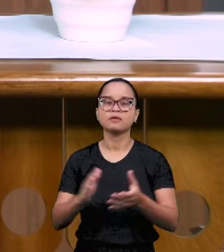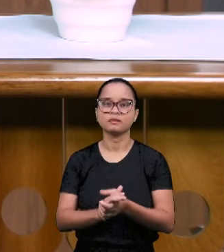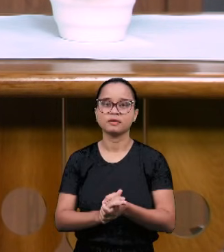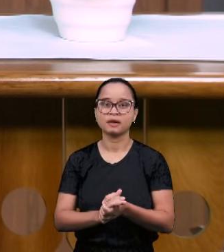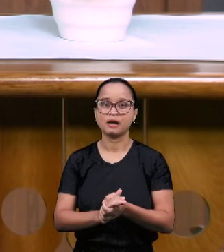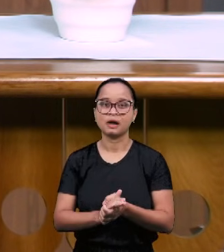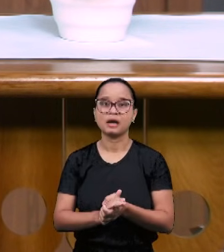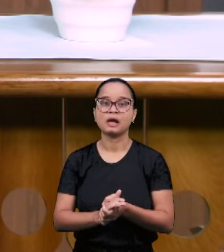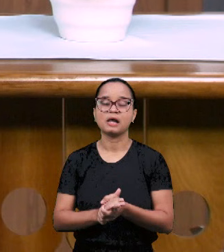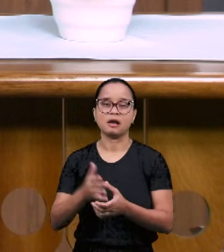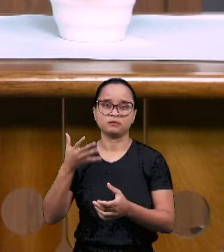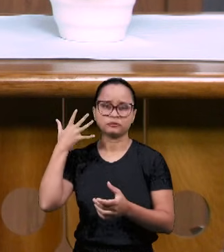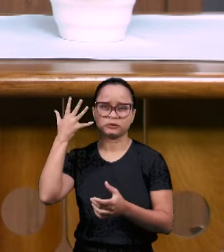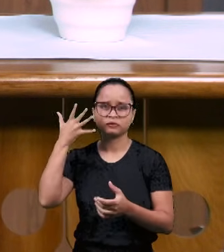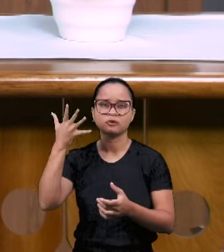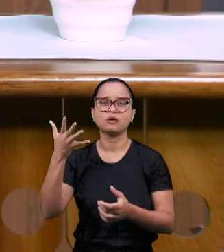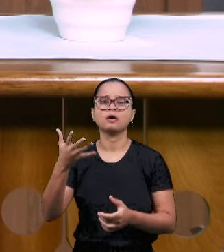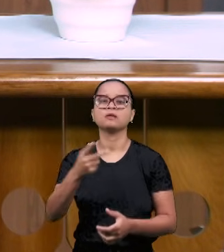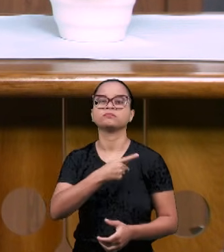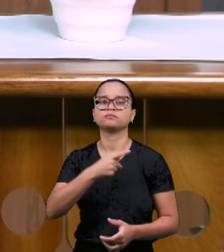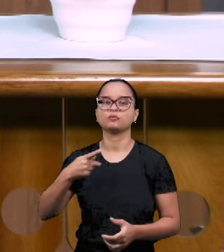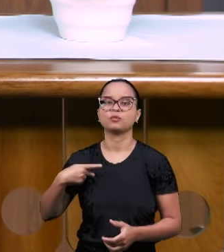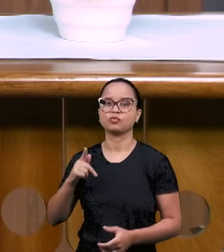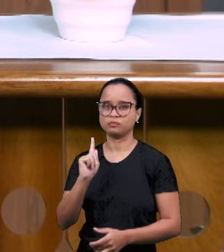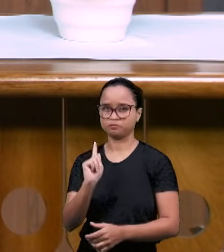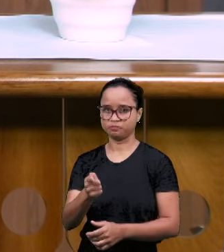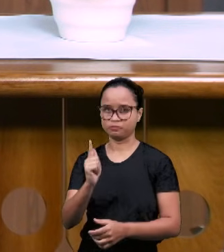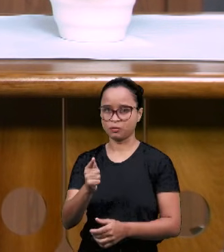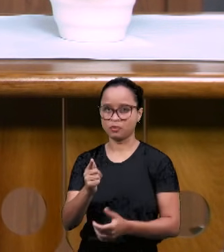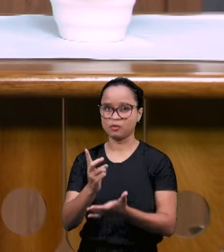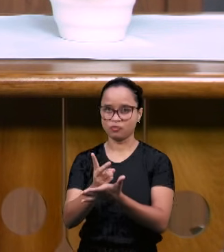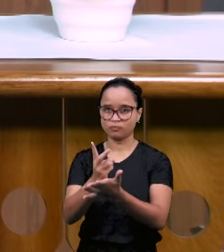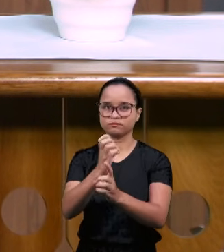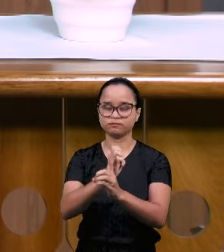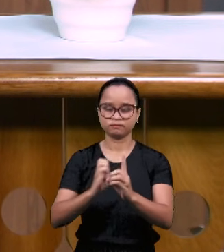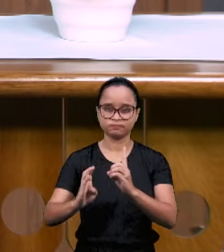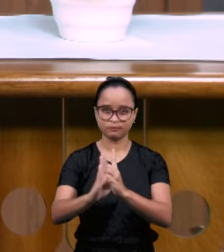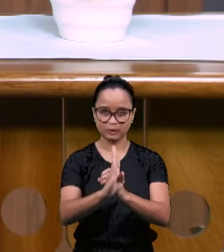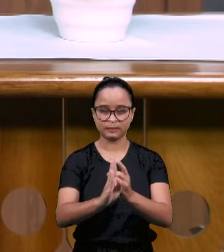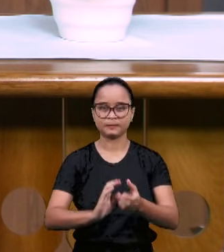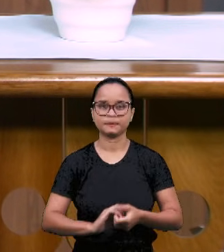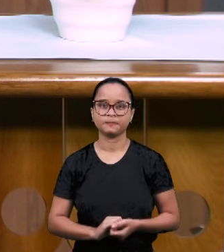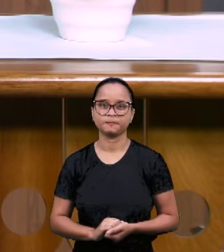Jude Chiguel, ce qui va donner la continuité à cette école biblique dominicale.